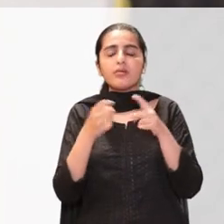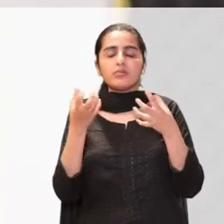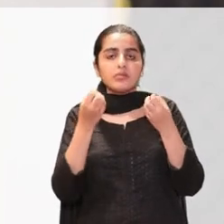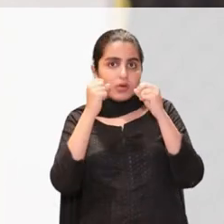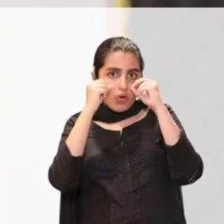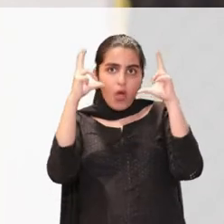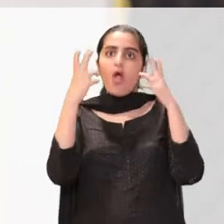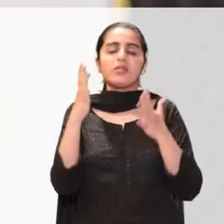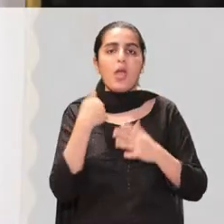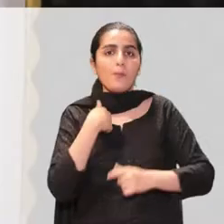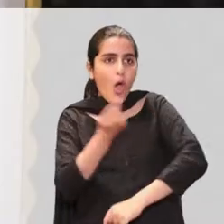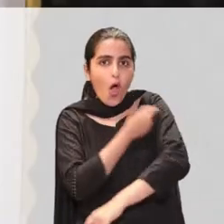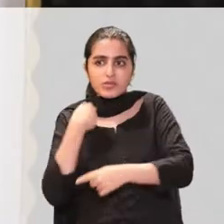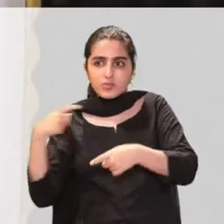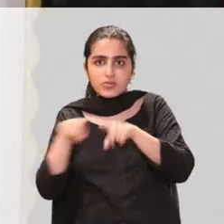कुछ